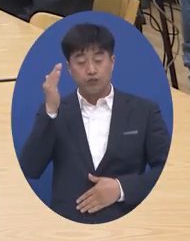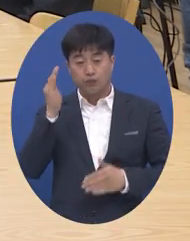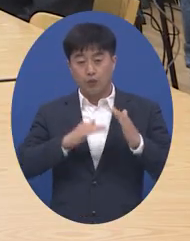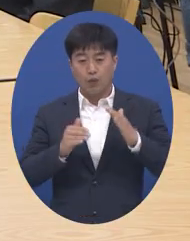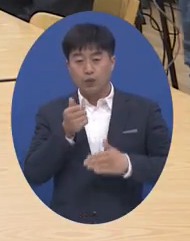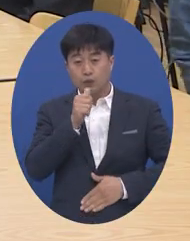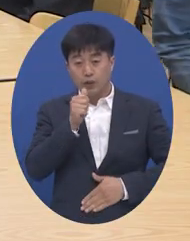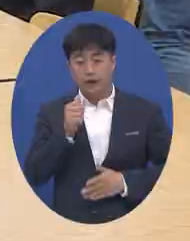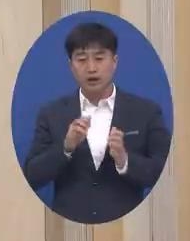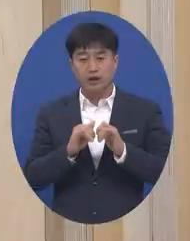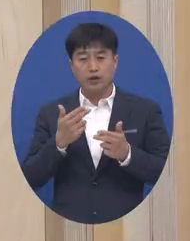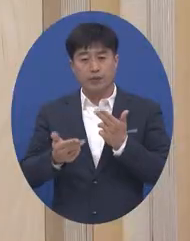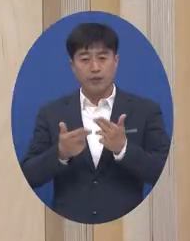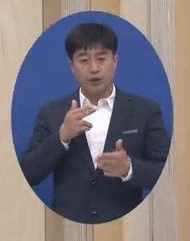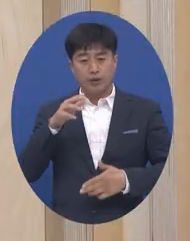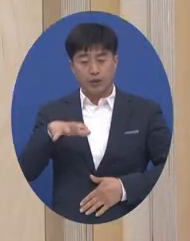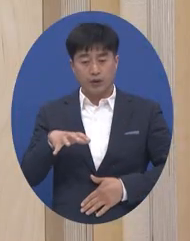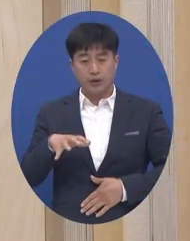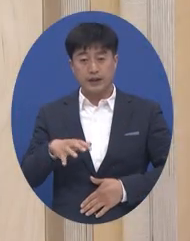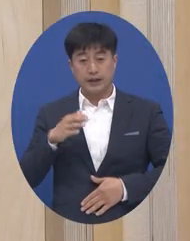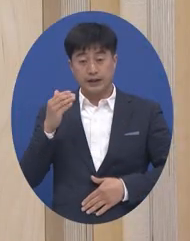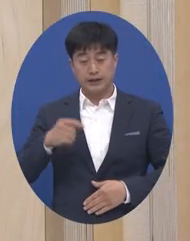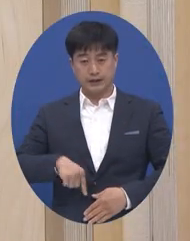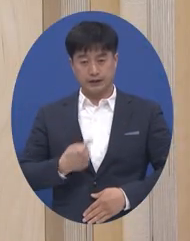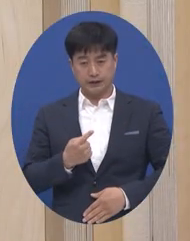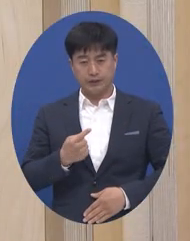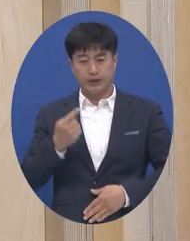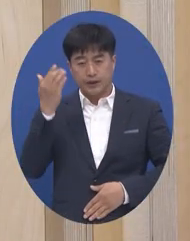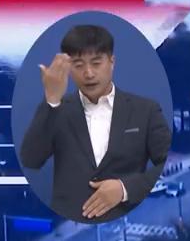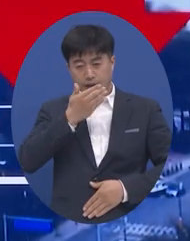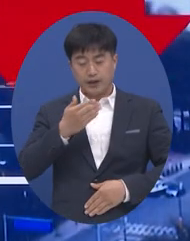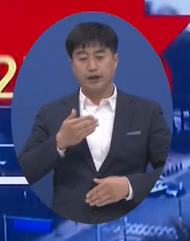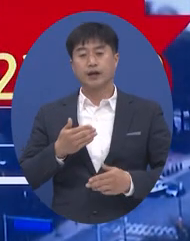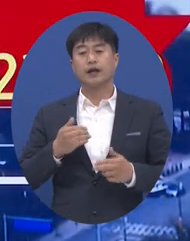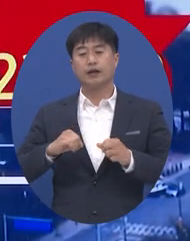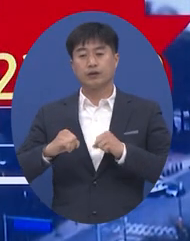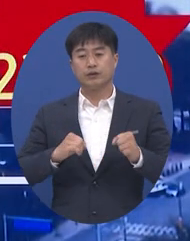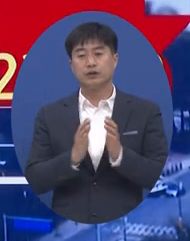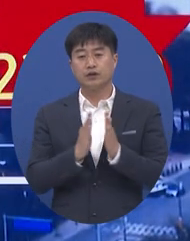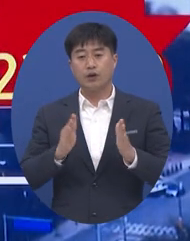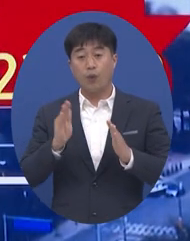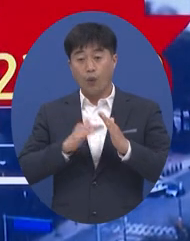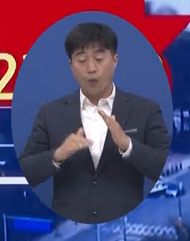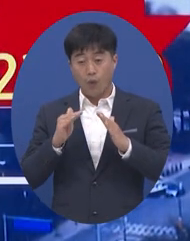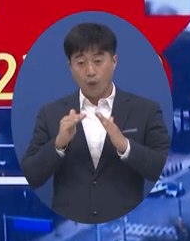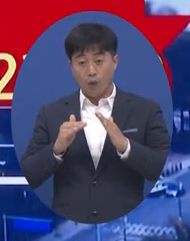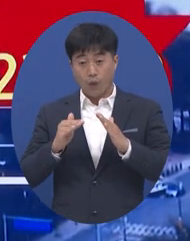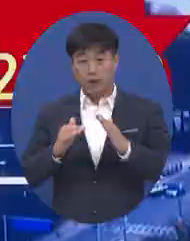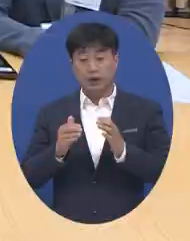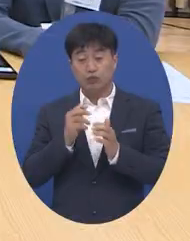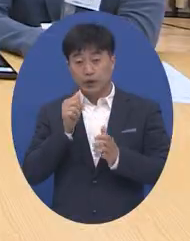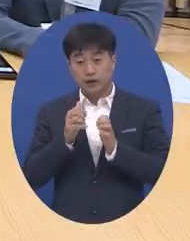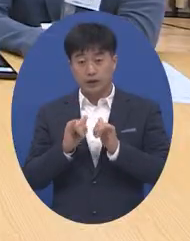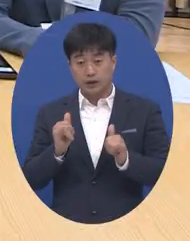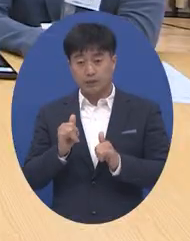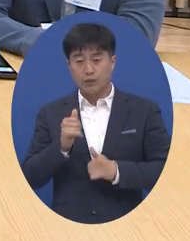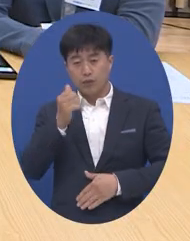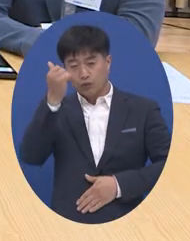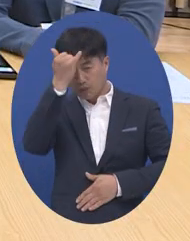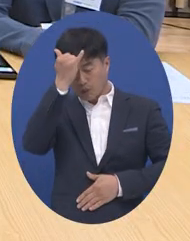는 허위 뇌물 자율 정 활동을 실시하고 공인중개사 기본 윤리 교육과 홍보를 강화하는 등